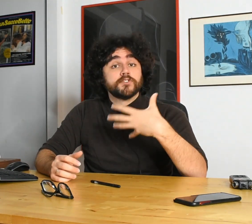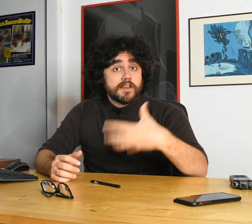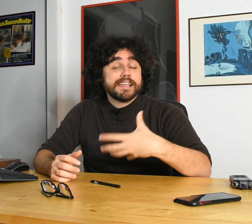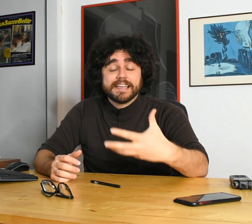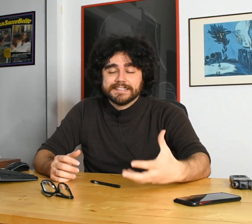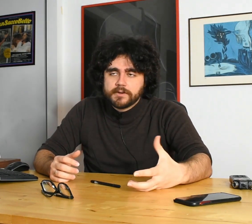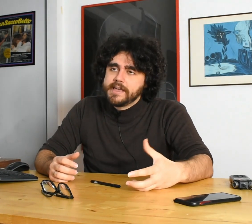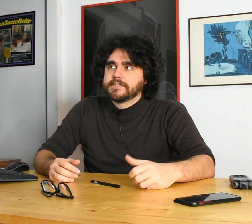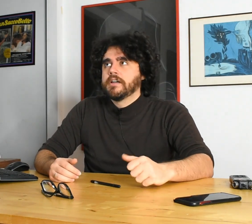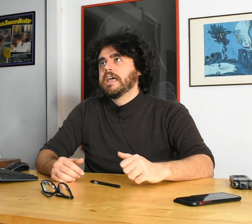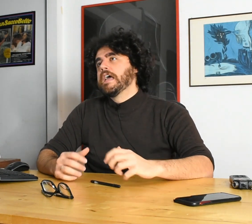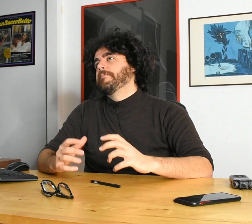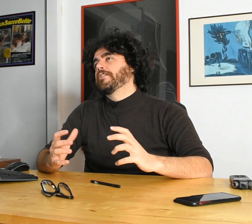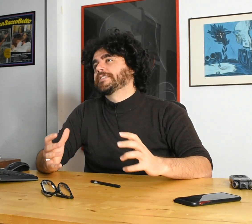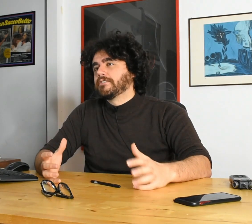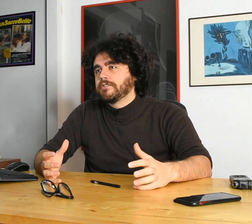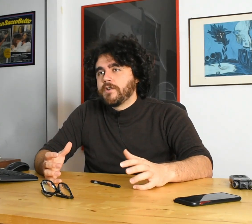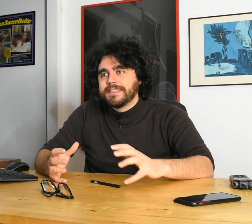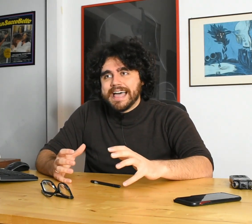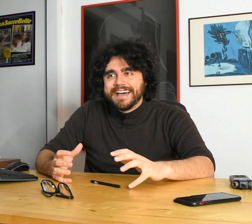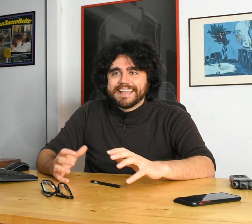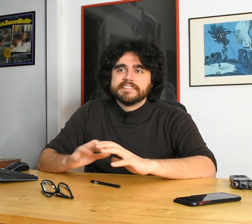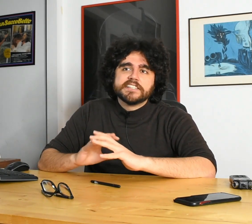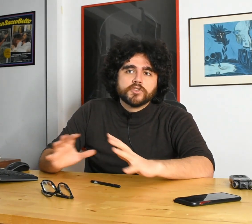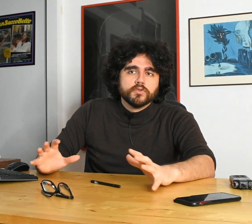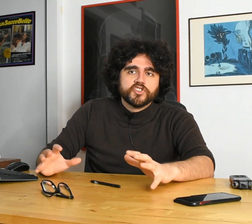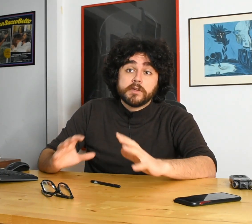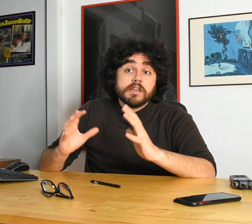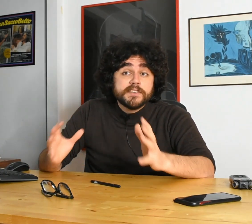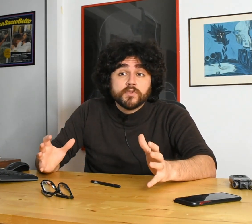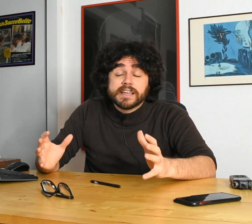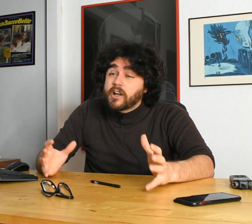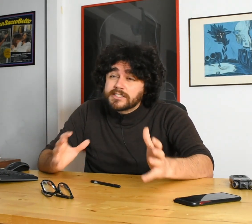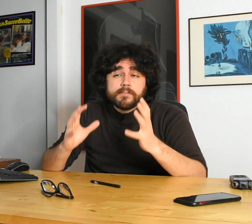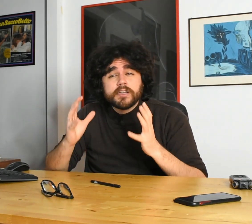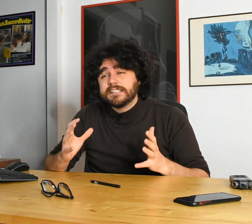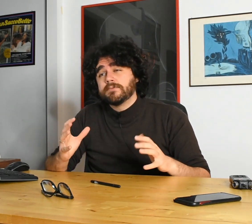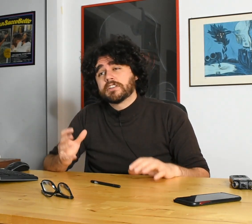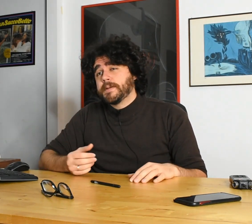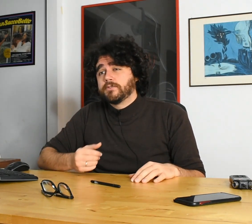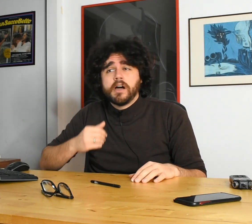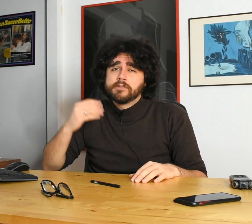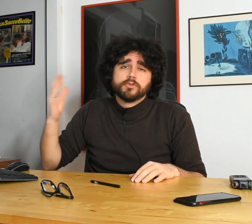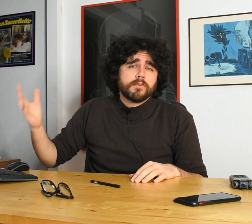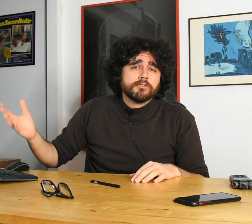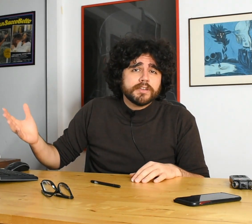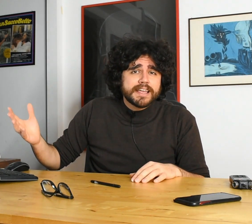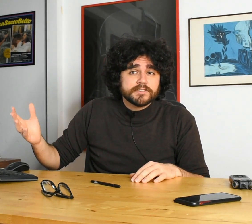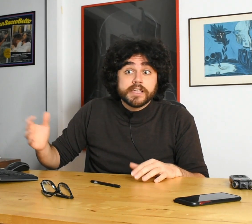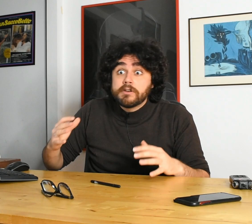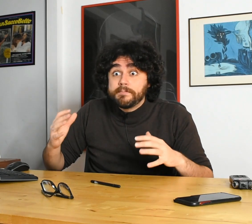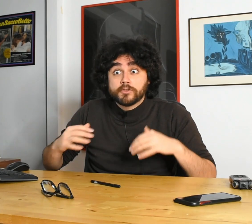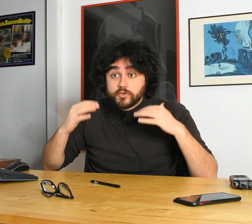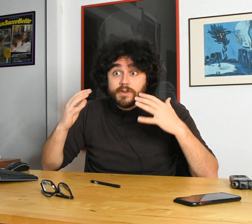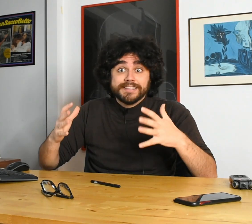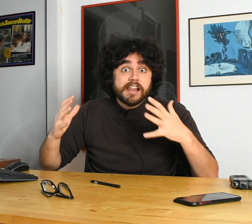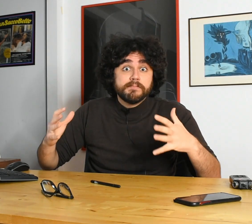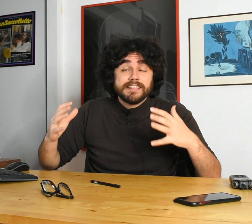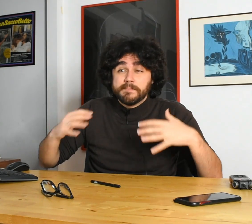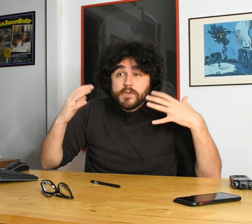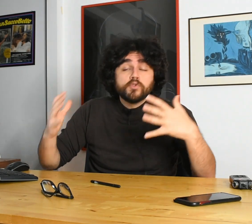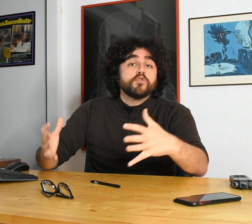nostra economia funziona anche grazie a questo. Però santo Dio, andare a distruggere una misura che costa pochissimo rispetto a tutto quanto il resto, che ha un impatto